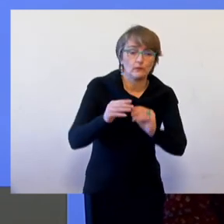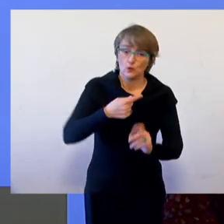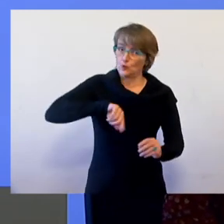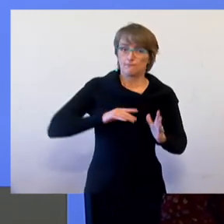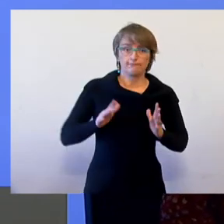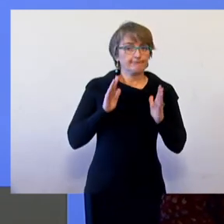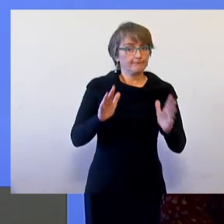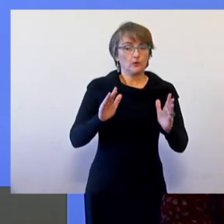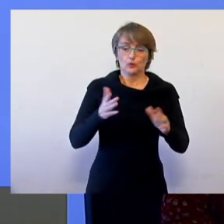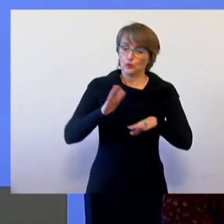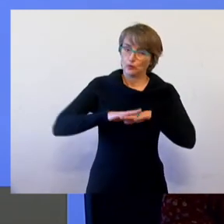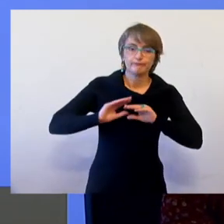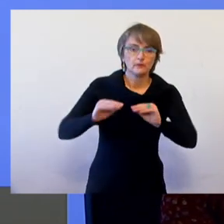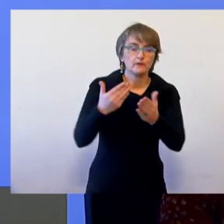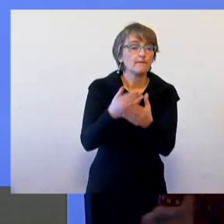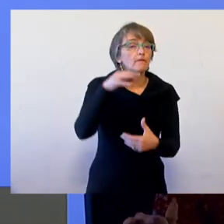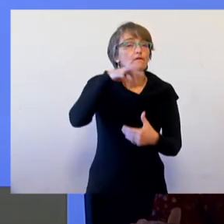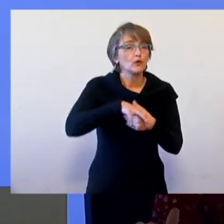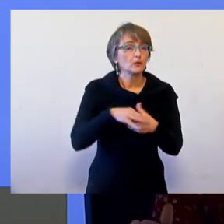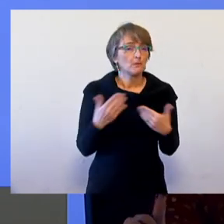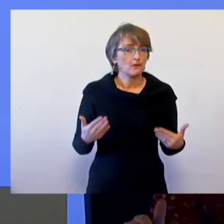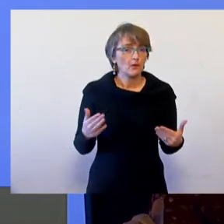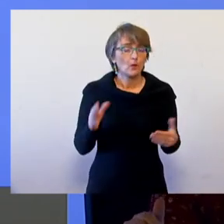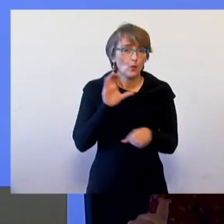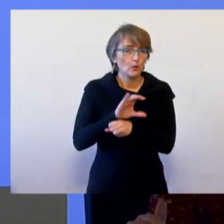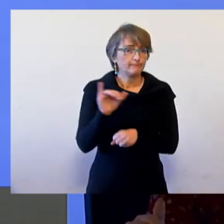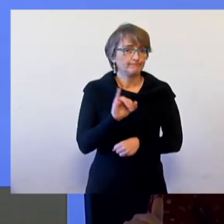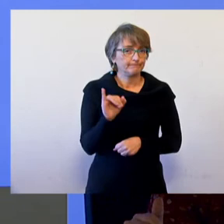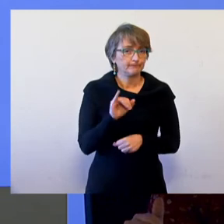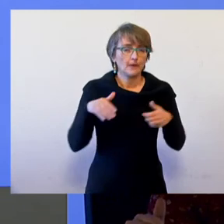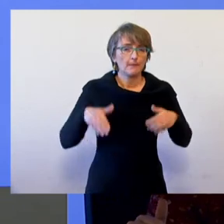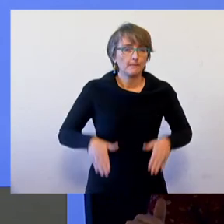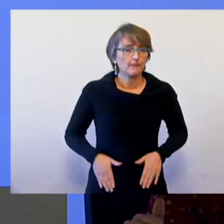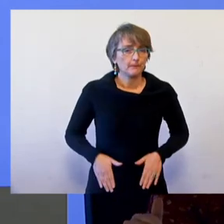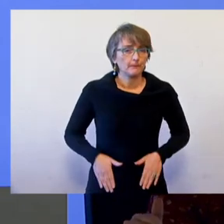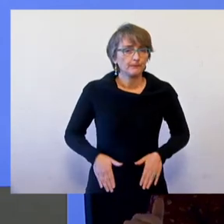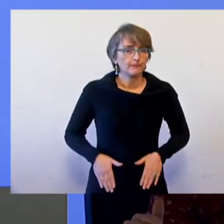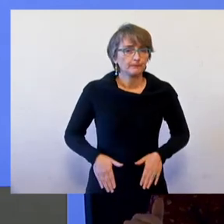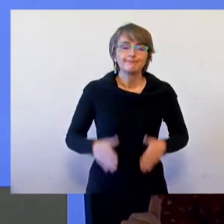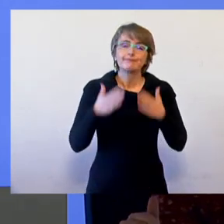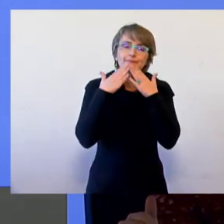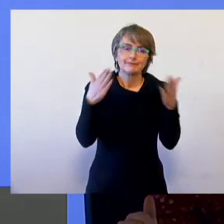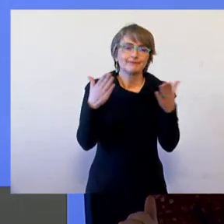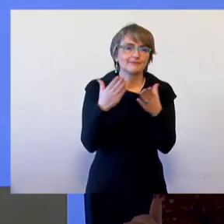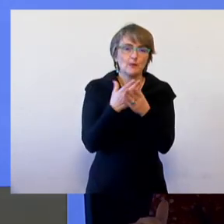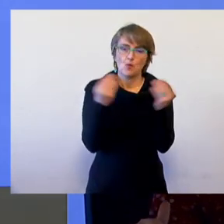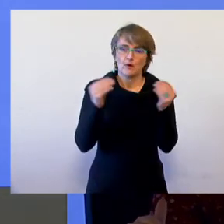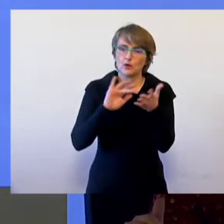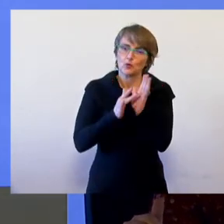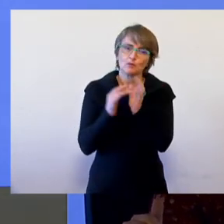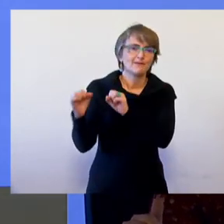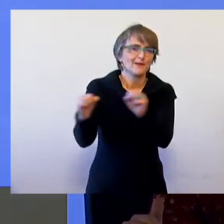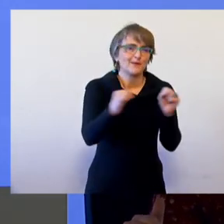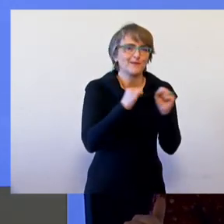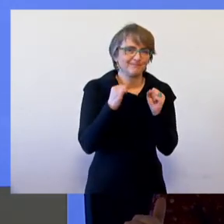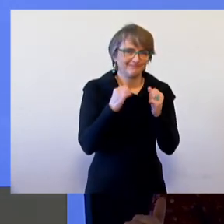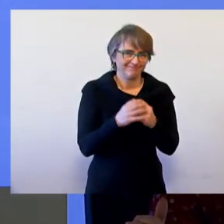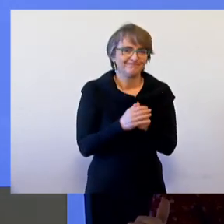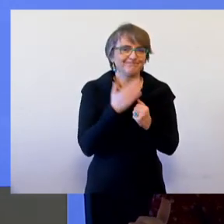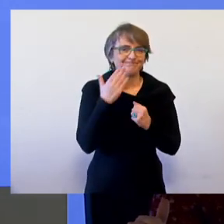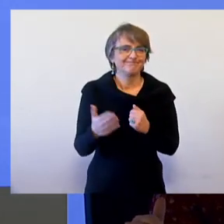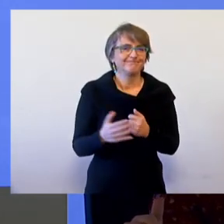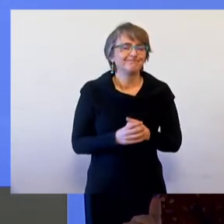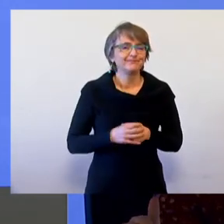engagements. Je propose de passer aux voix. Qui est contre? Qui s'abstient? Merci beaucoup pour l'unanimité.